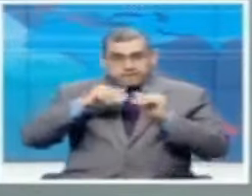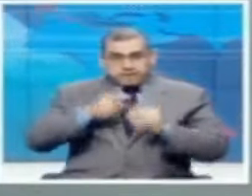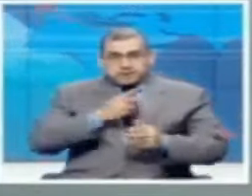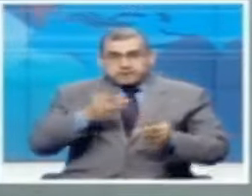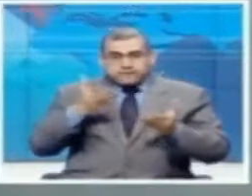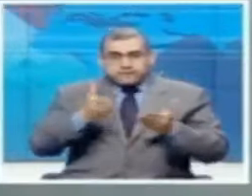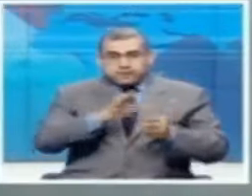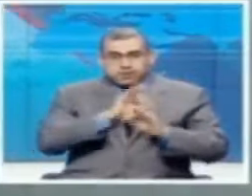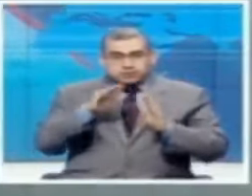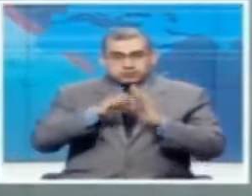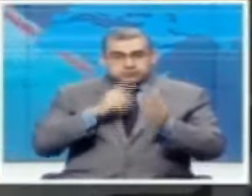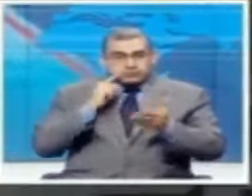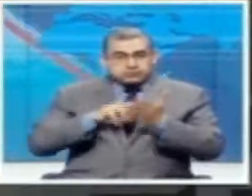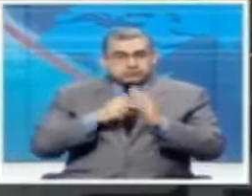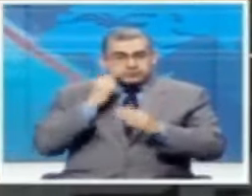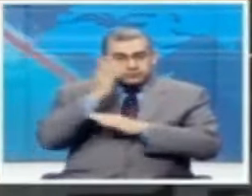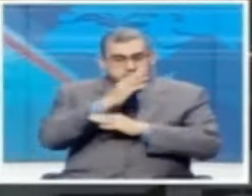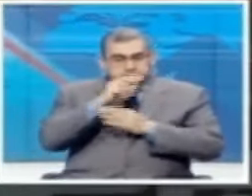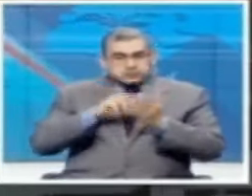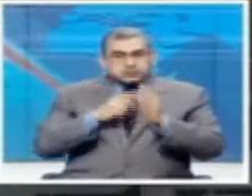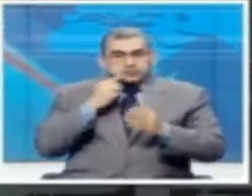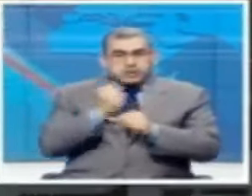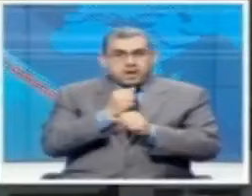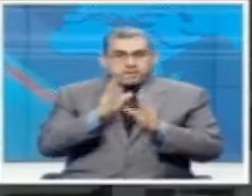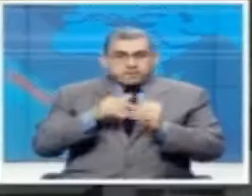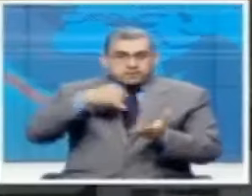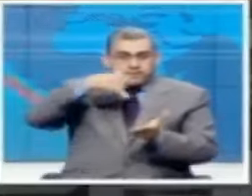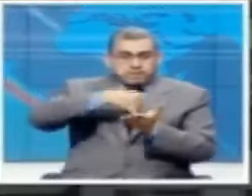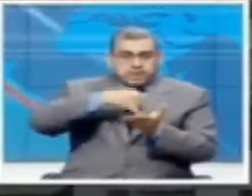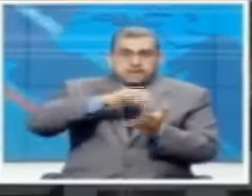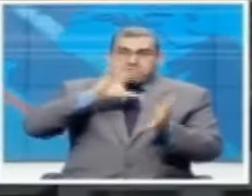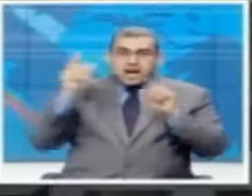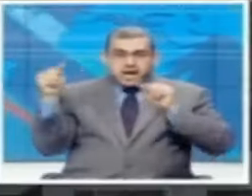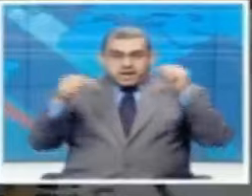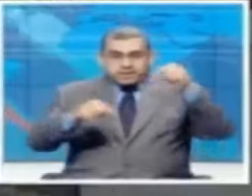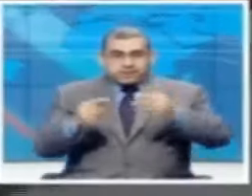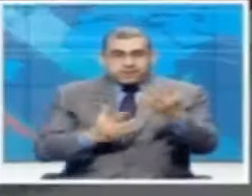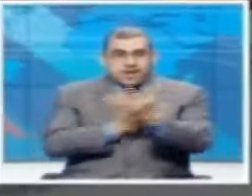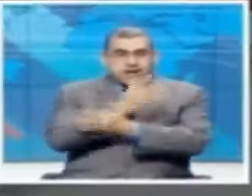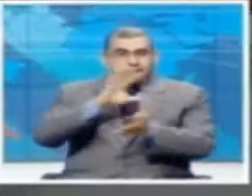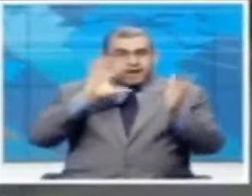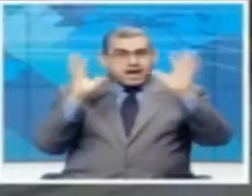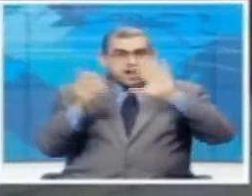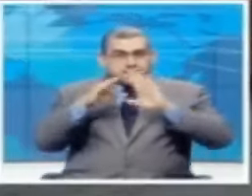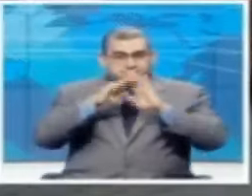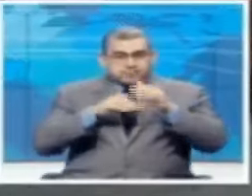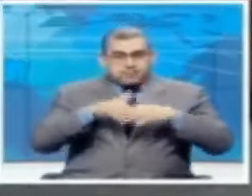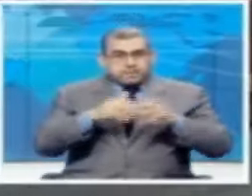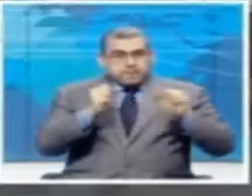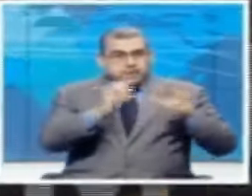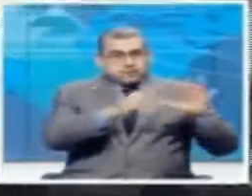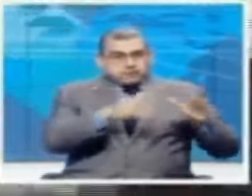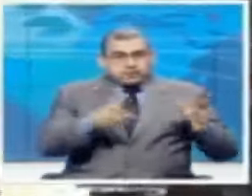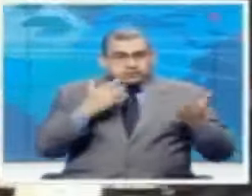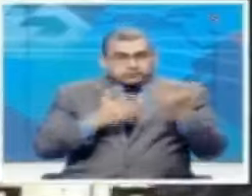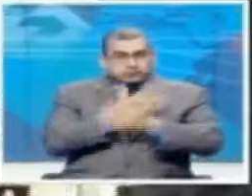الاغراض تاتي في اطار مخطط يجعل من مصر مركزا عالميا لحركه التجاره واللوجستيات امر يزيد